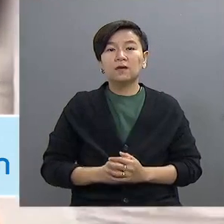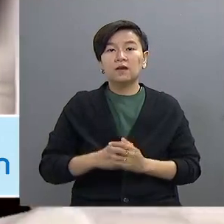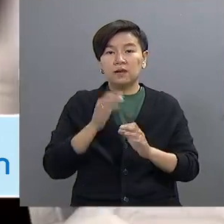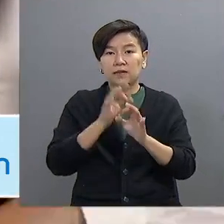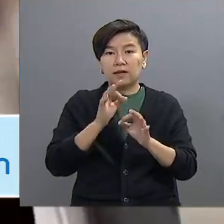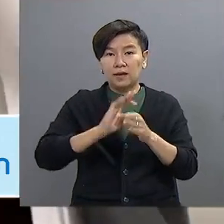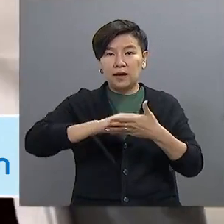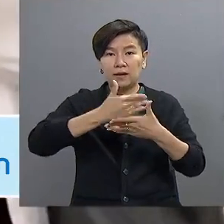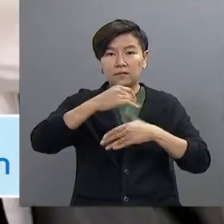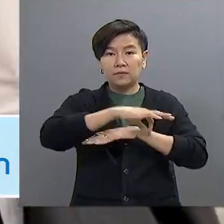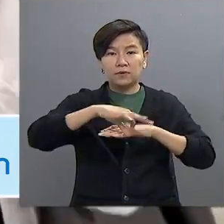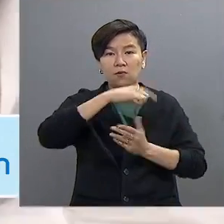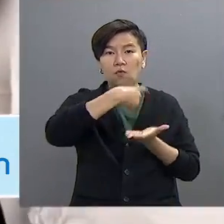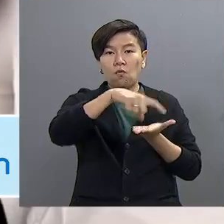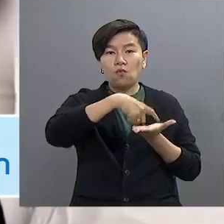เป็นเงินกว่า